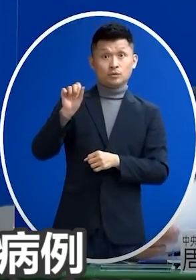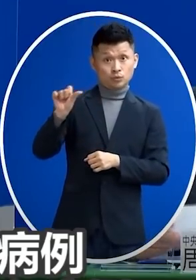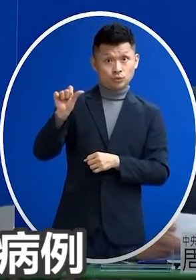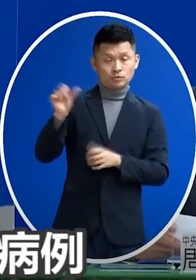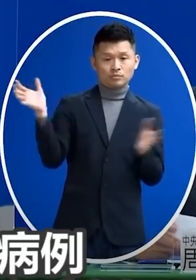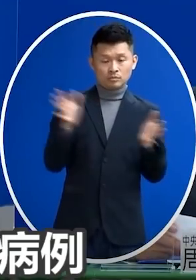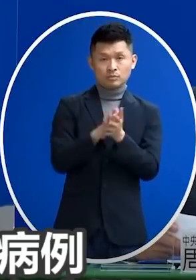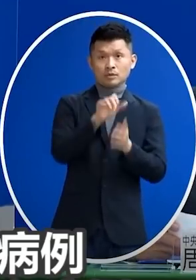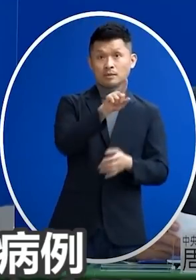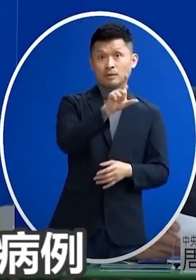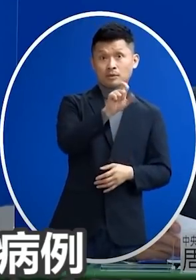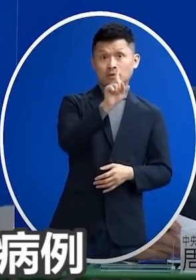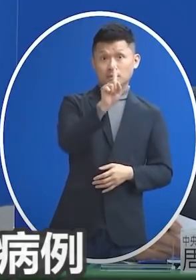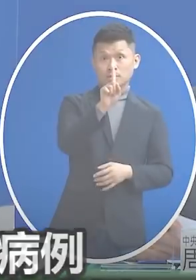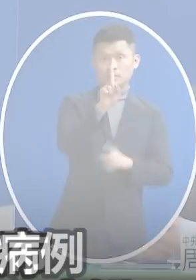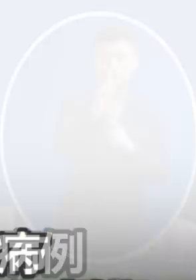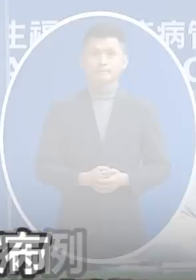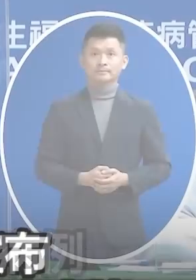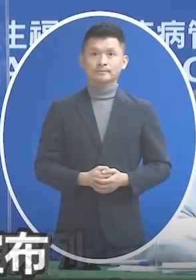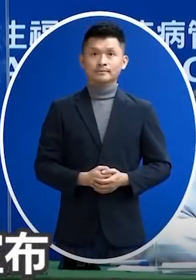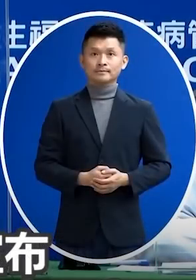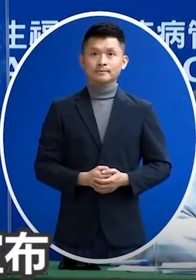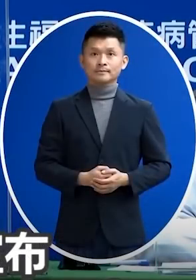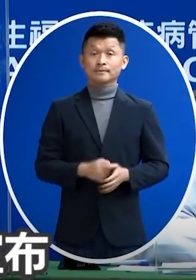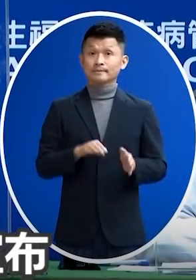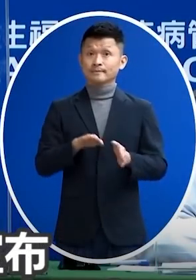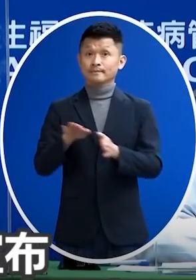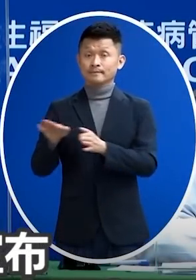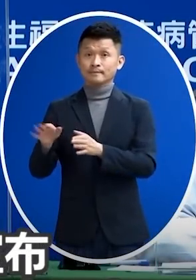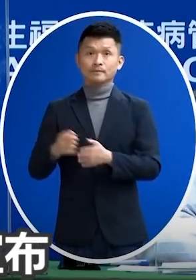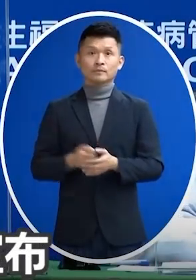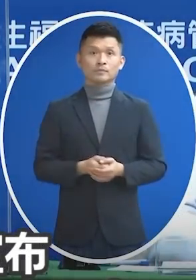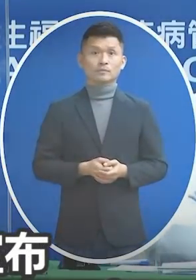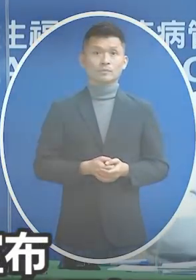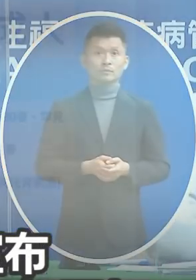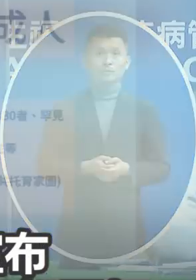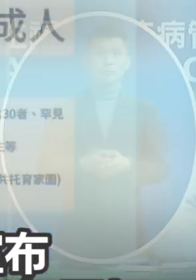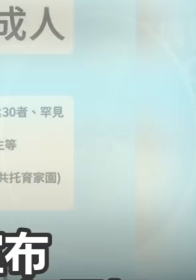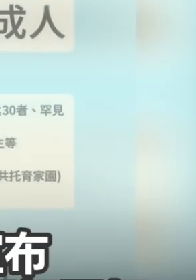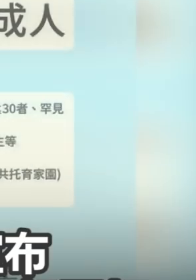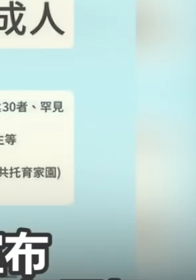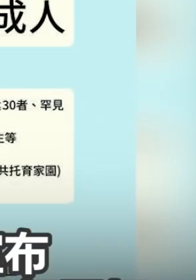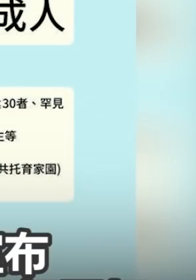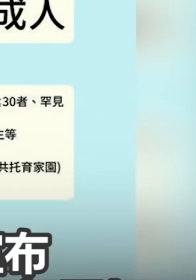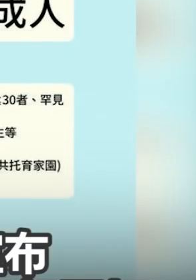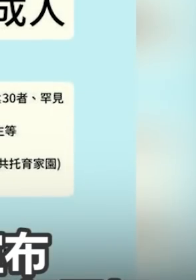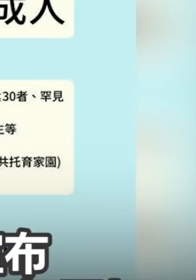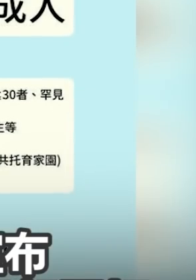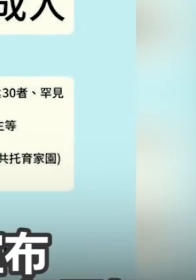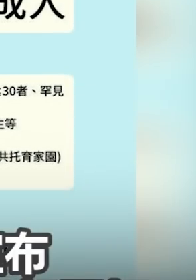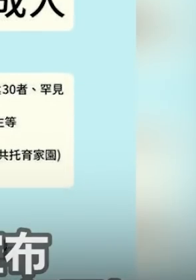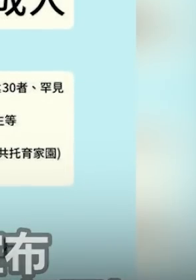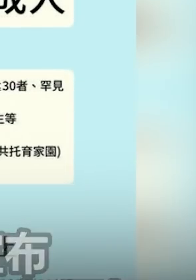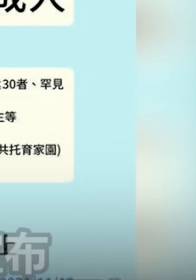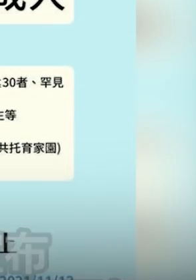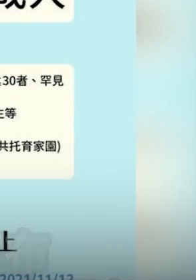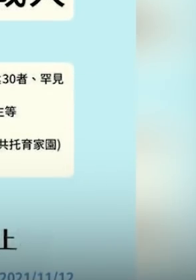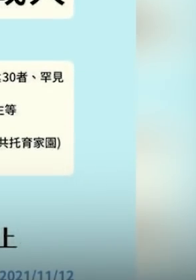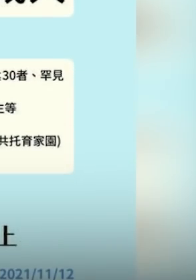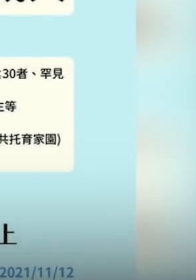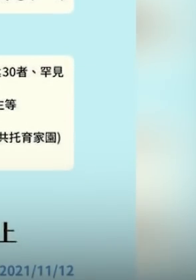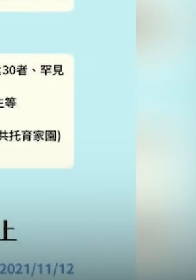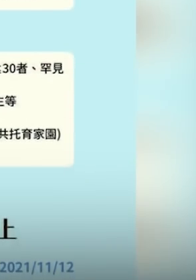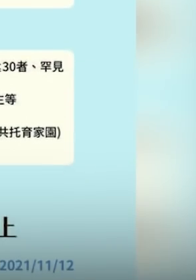是161例的境外移入。 那公费流感50岁到60岁